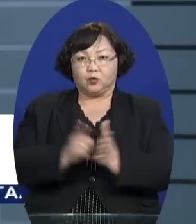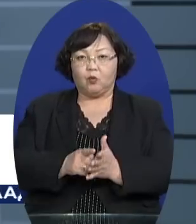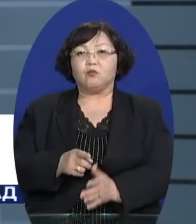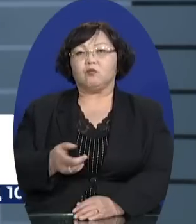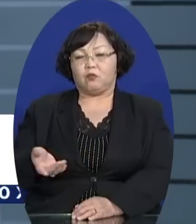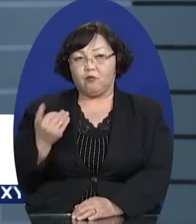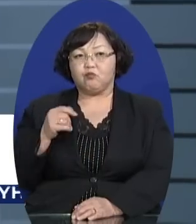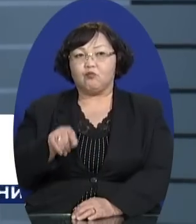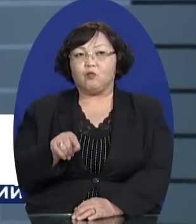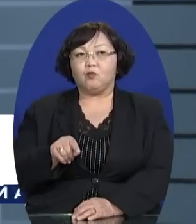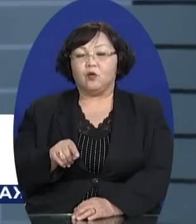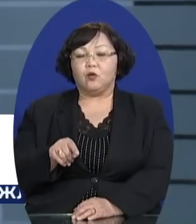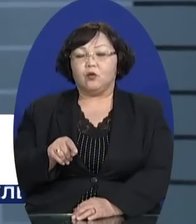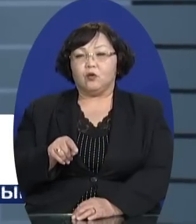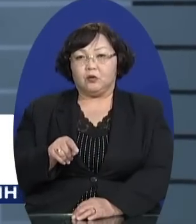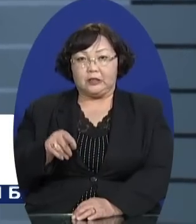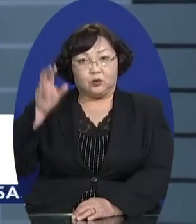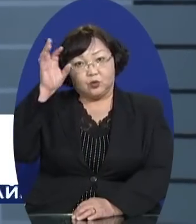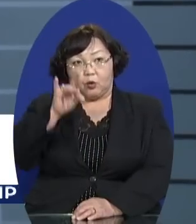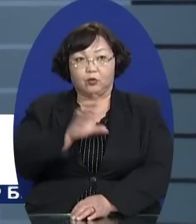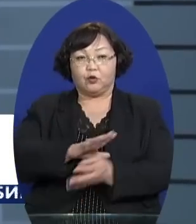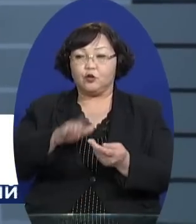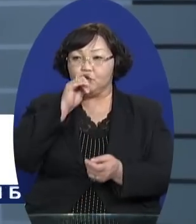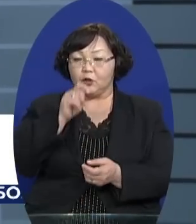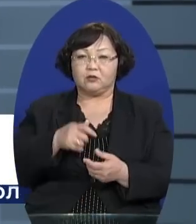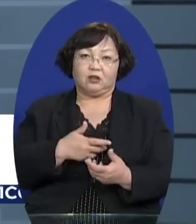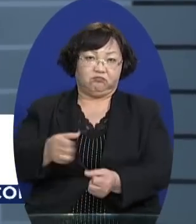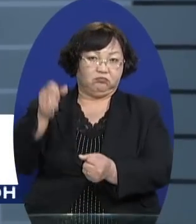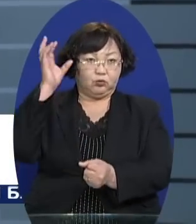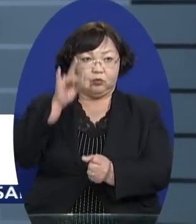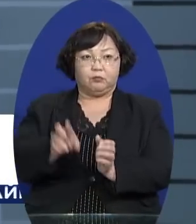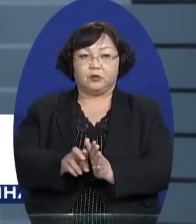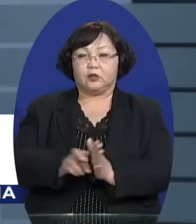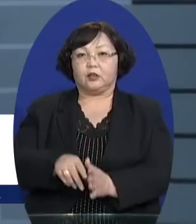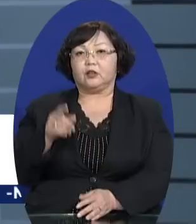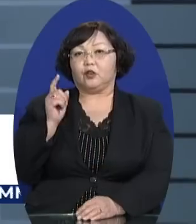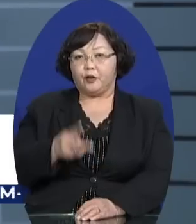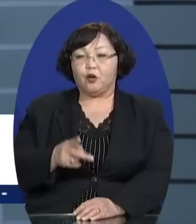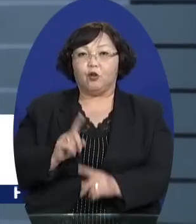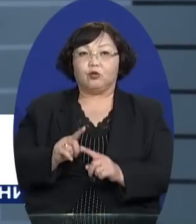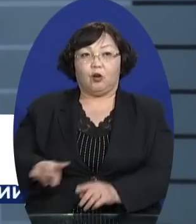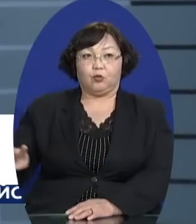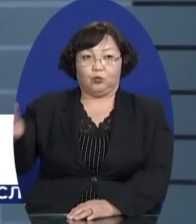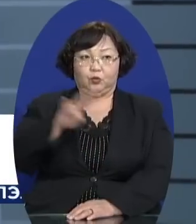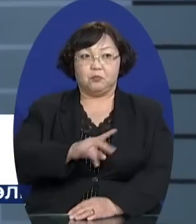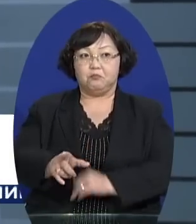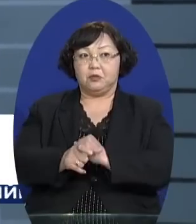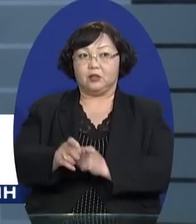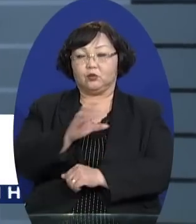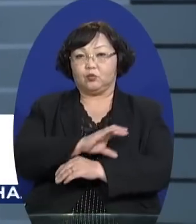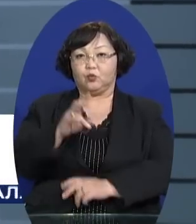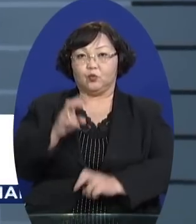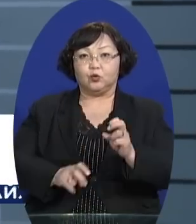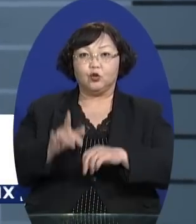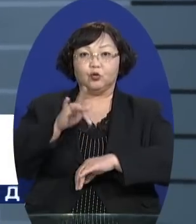Тэгэхээр энэ дээр тэтгэлэг аваад бас суралцах боломжийг бүрдүүлж байгаа. А нөгөө талаас орон нутгад байгаа мэрэгч сургалт төрлийн төвүүдээр дамжуулаад